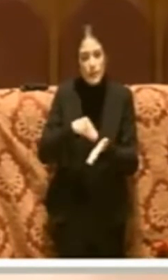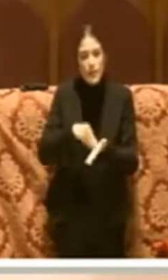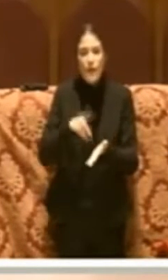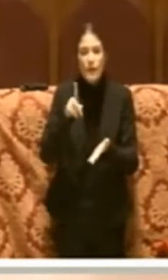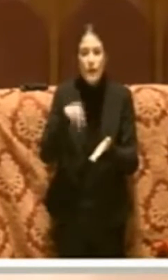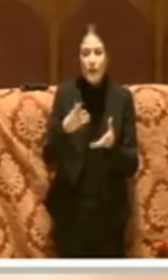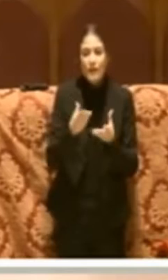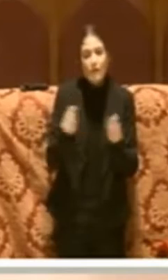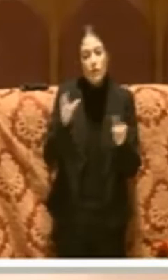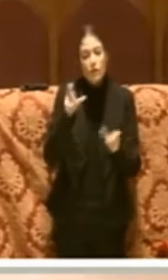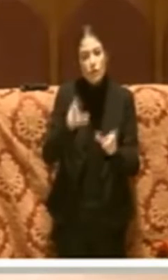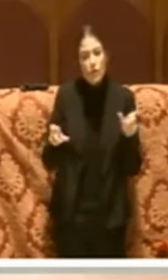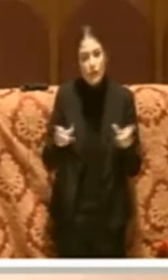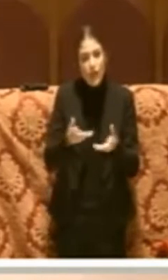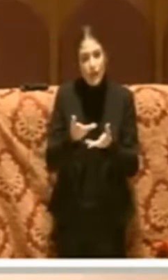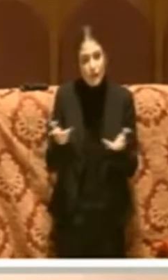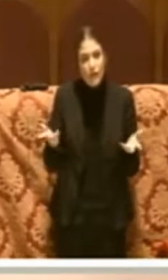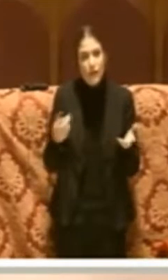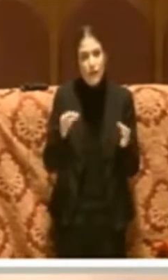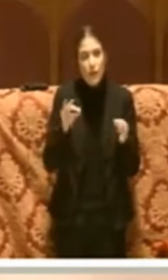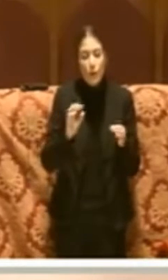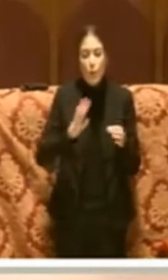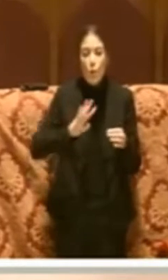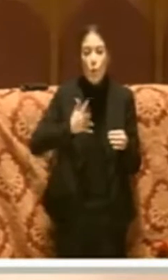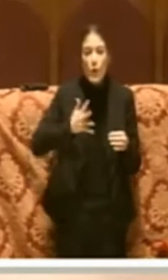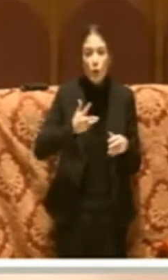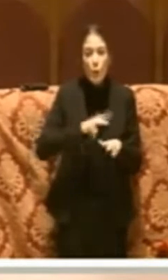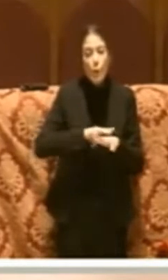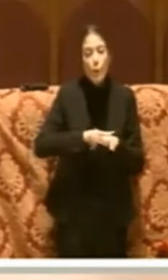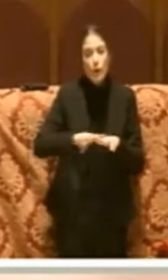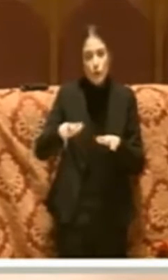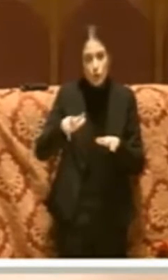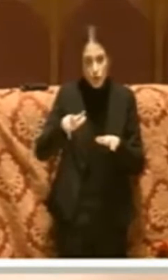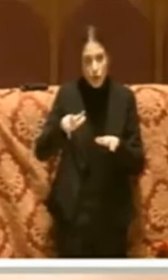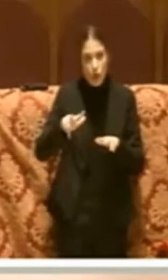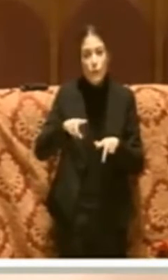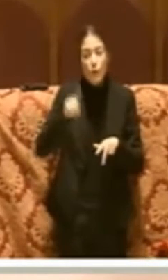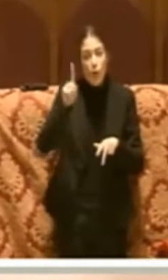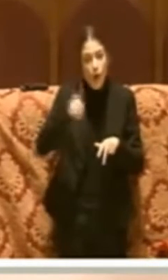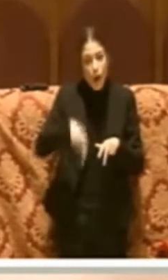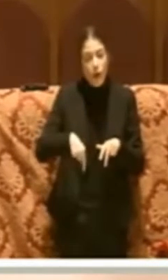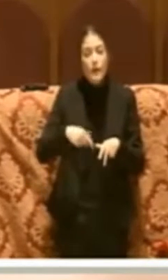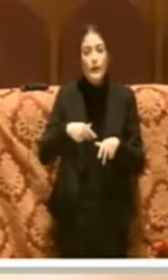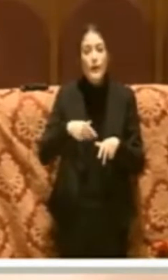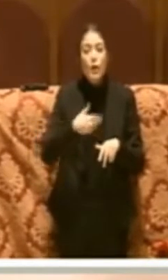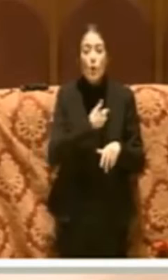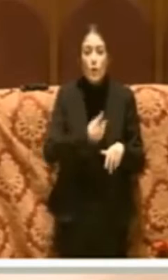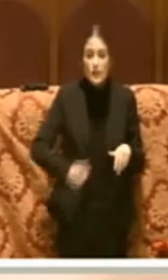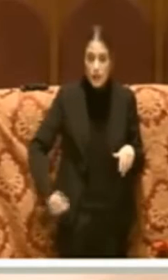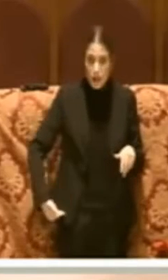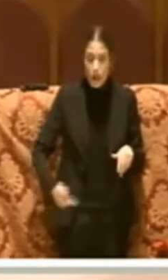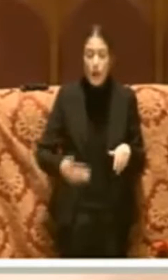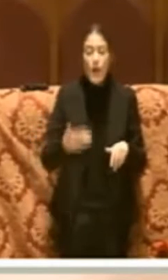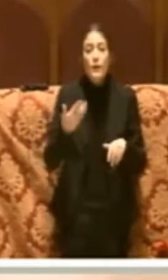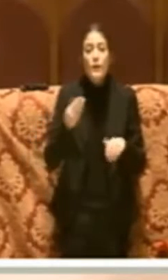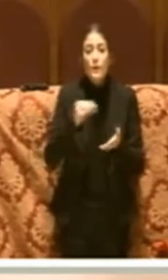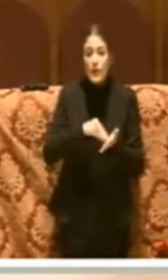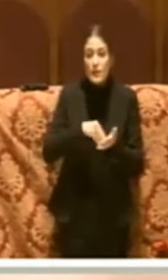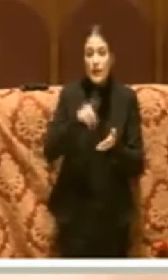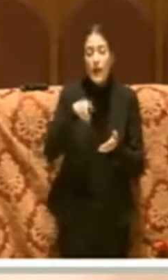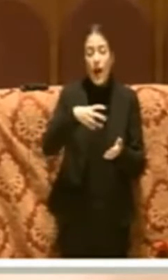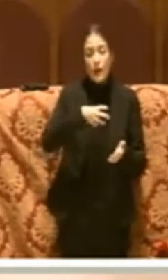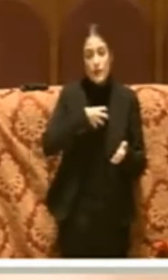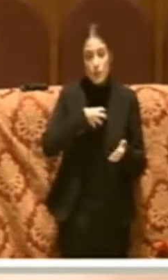cittadini soprattutto del quinto municipio anche consiglieri c'erano presenti assessori